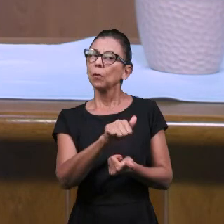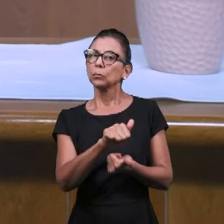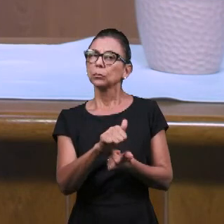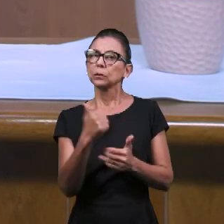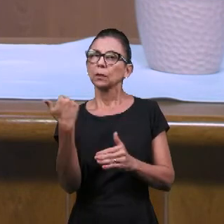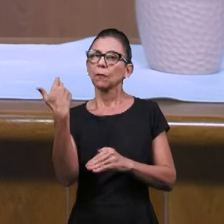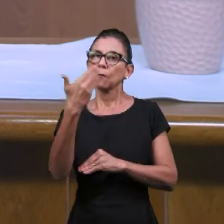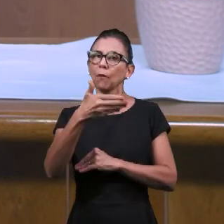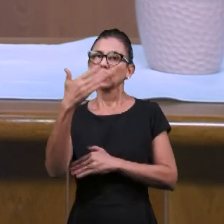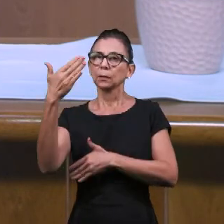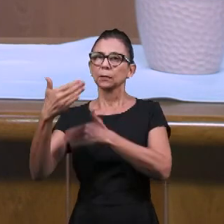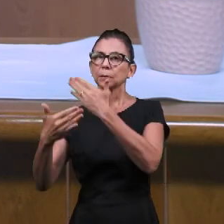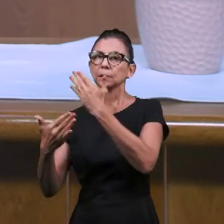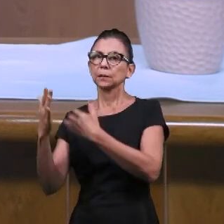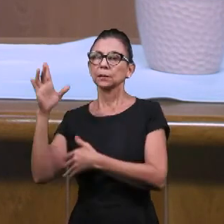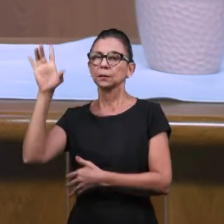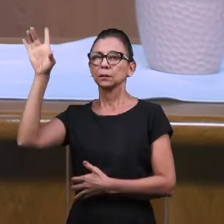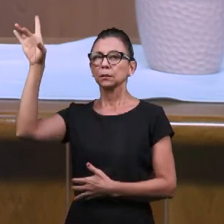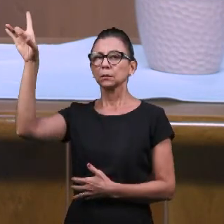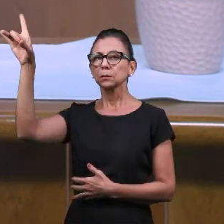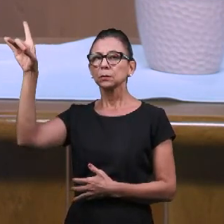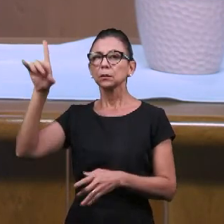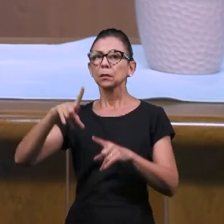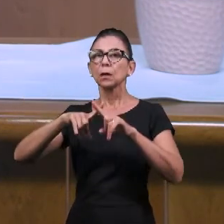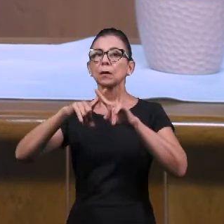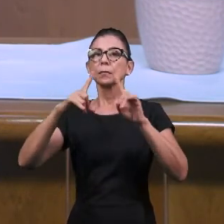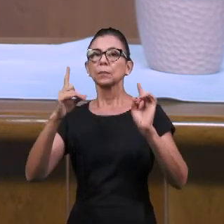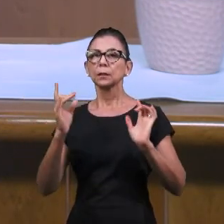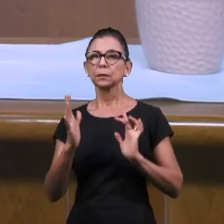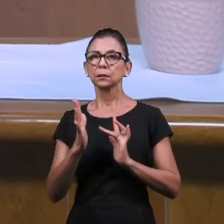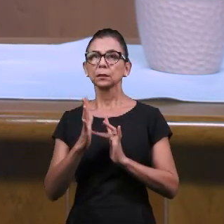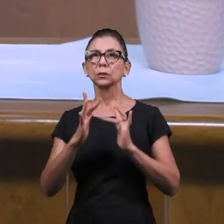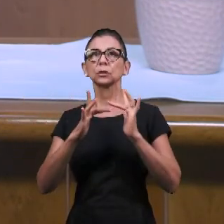что существует суд на этот мир,